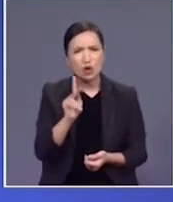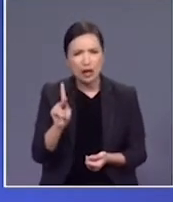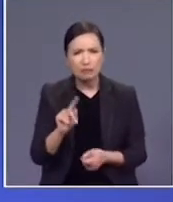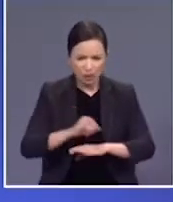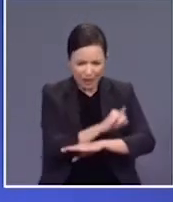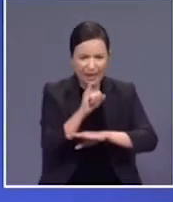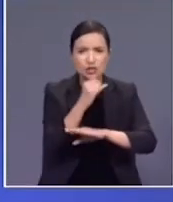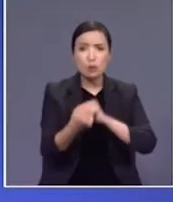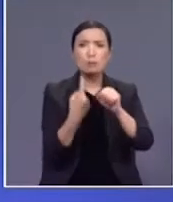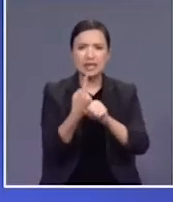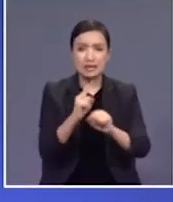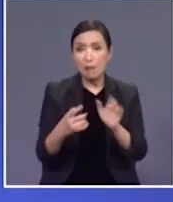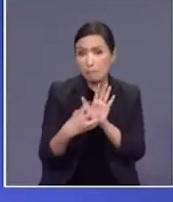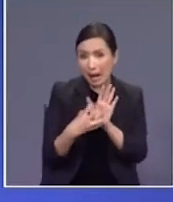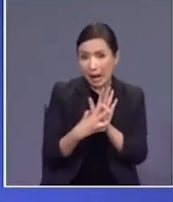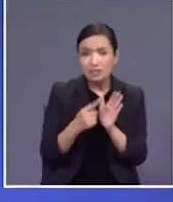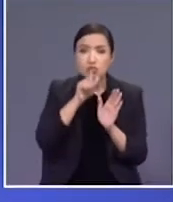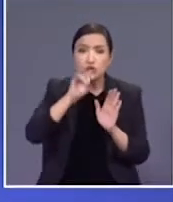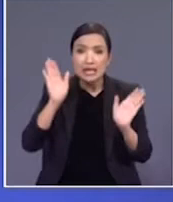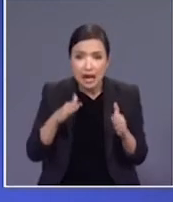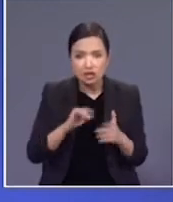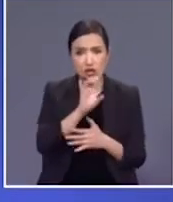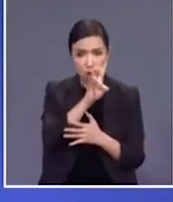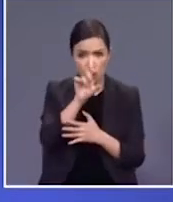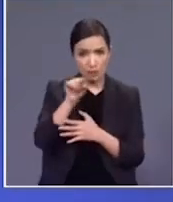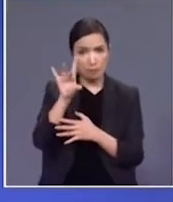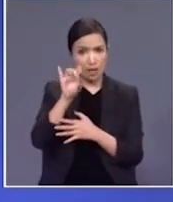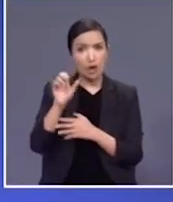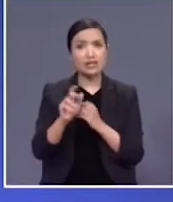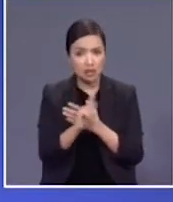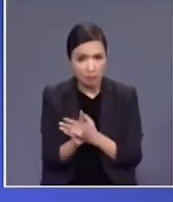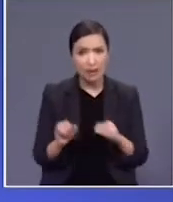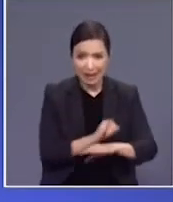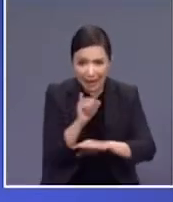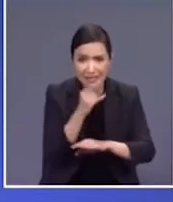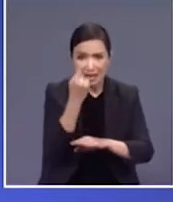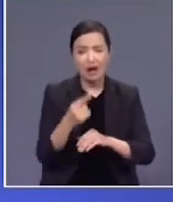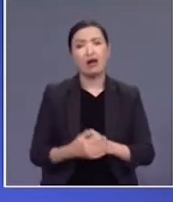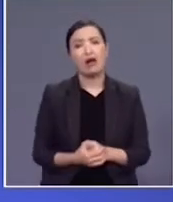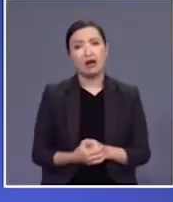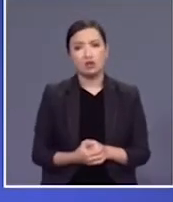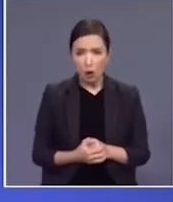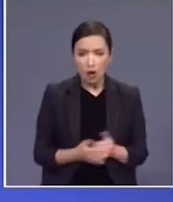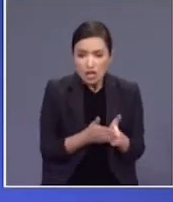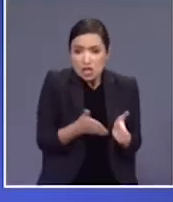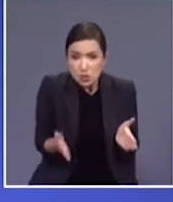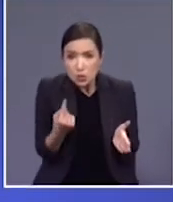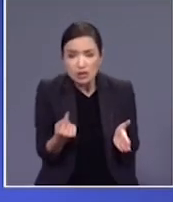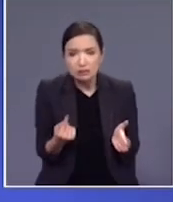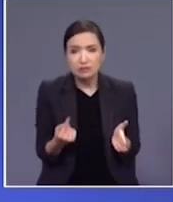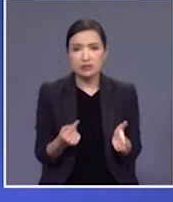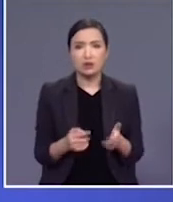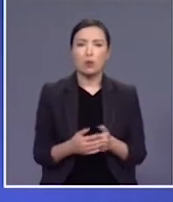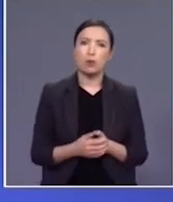ในขณะที่ผลผลิตข้าวในภาคกลางเช่นชัยนาท700ถึง800กิโลกรัมต่อไร่ต่อฤดูกาลไม่ใช่ต่อปีนะครับซึ่งมันคุ้มค่